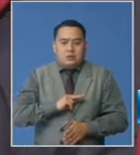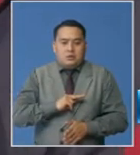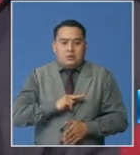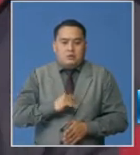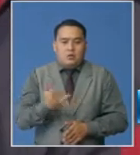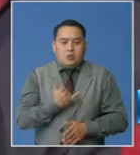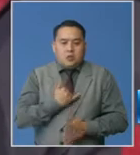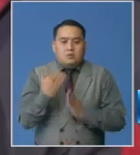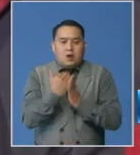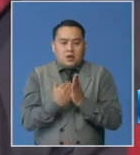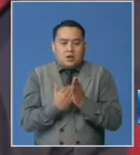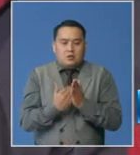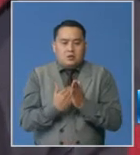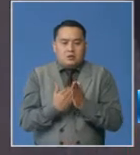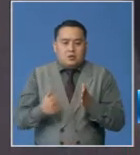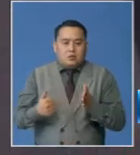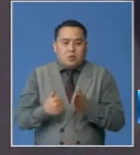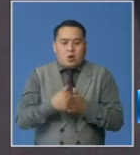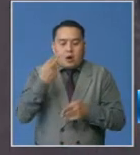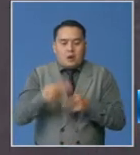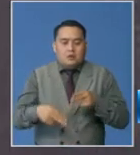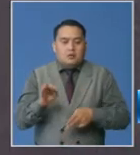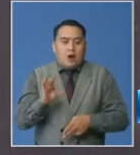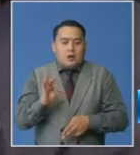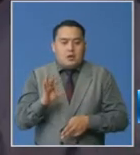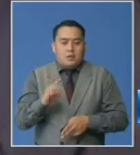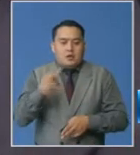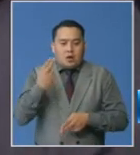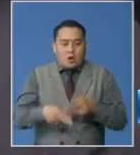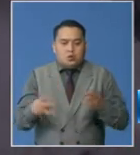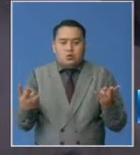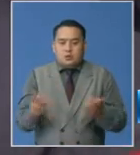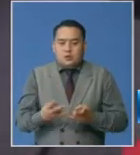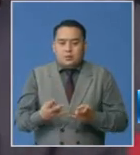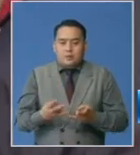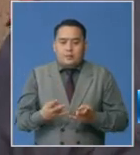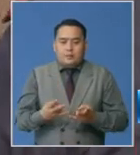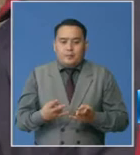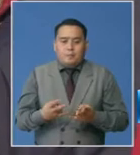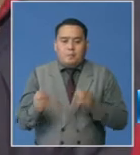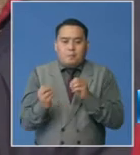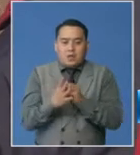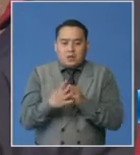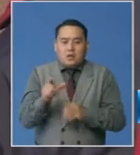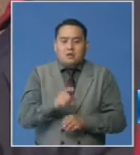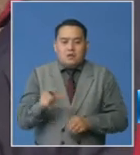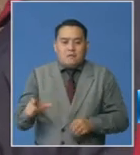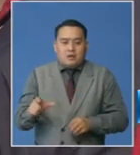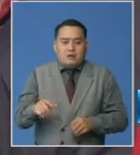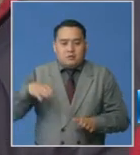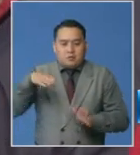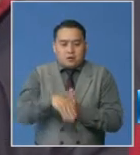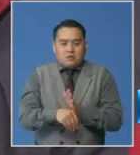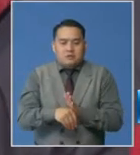У нас по графику до конца октября мы должны закончить. Сейчас здесь 15 человек